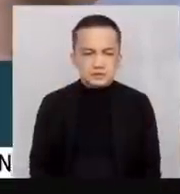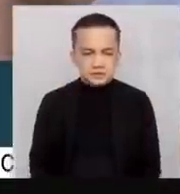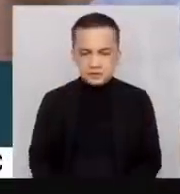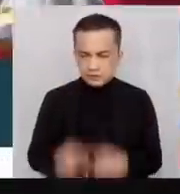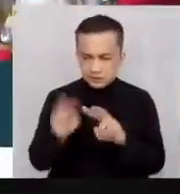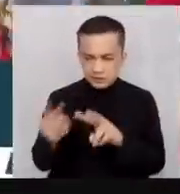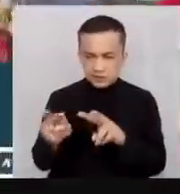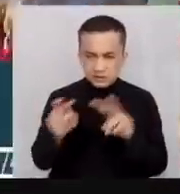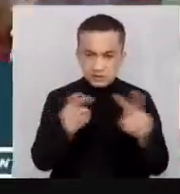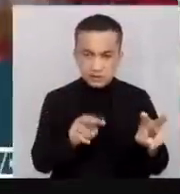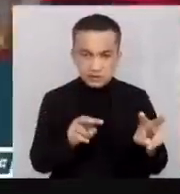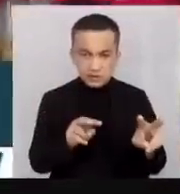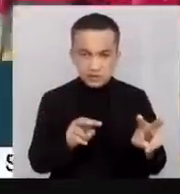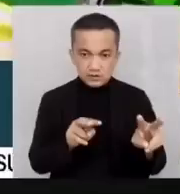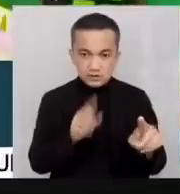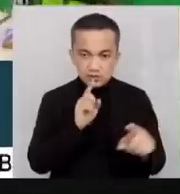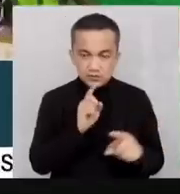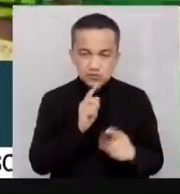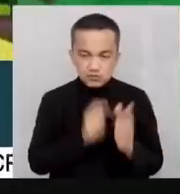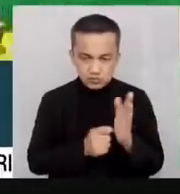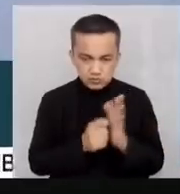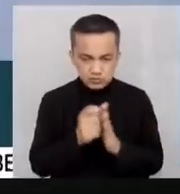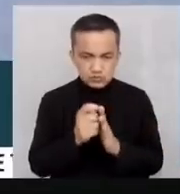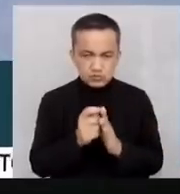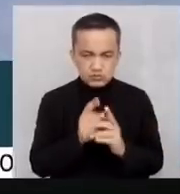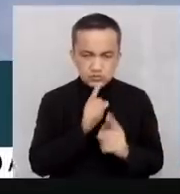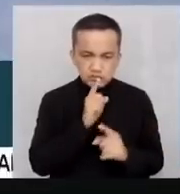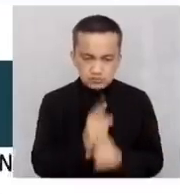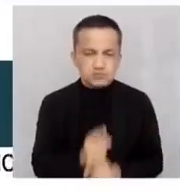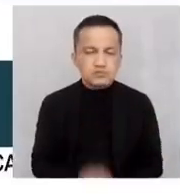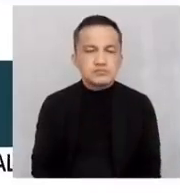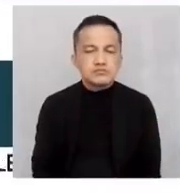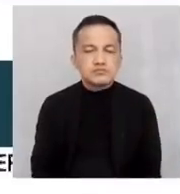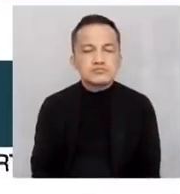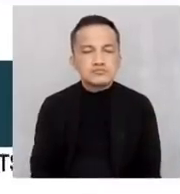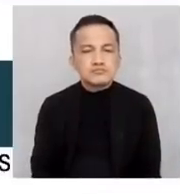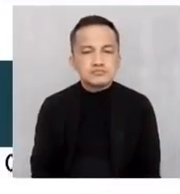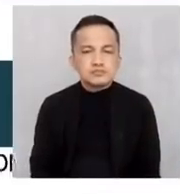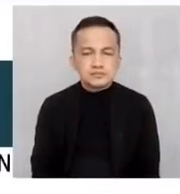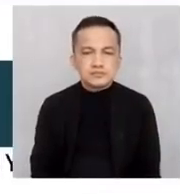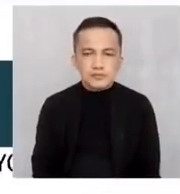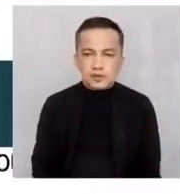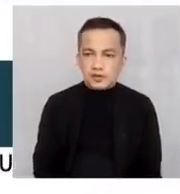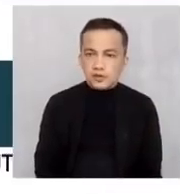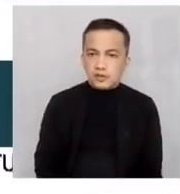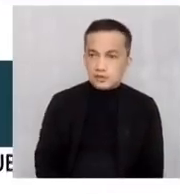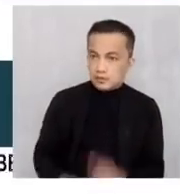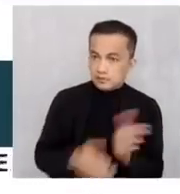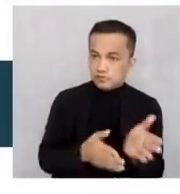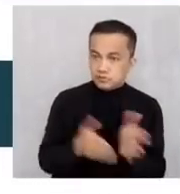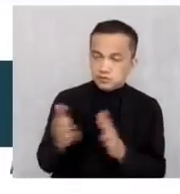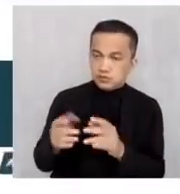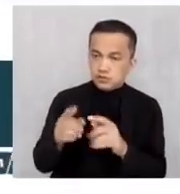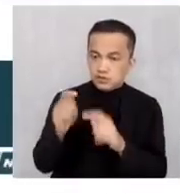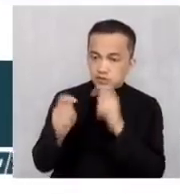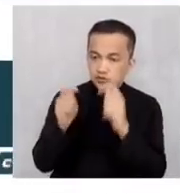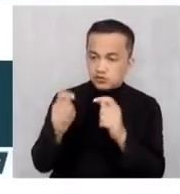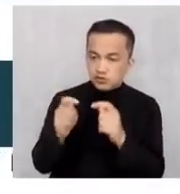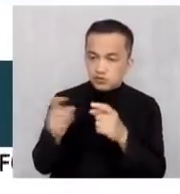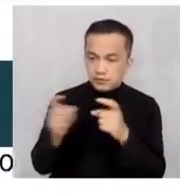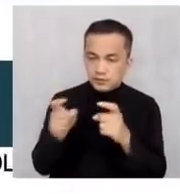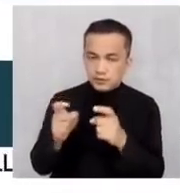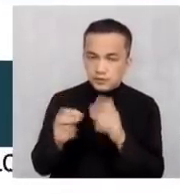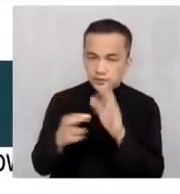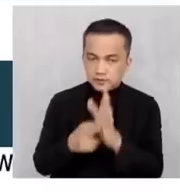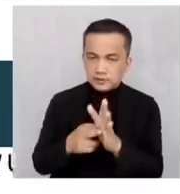yung truth behind this incident. But when you talk to tour operators, for example, representatives of travel agencies, they're going to